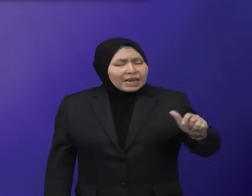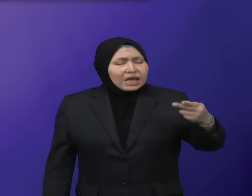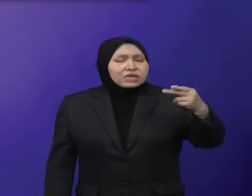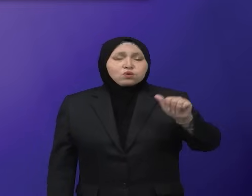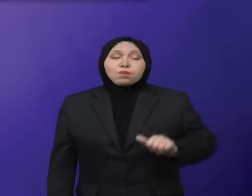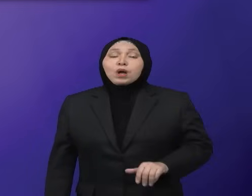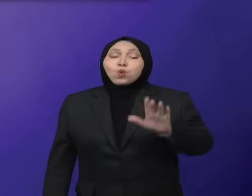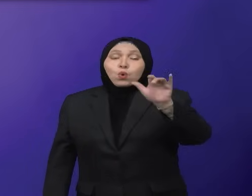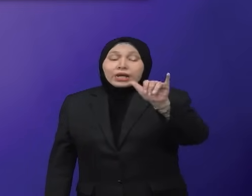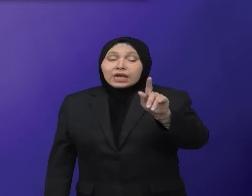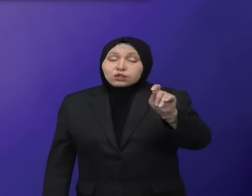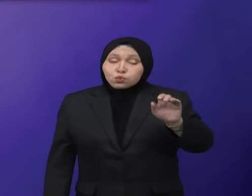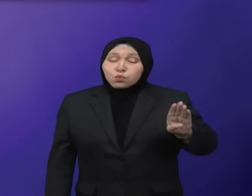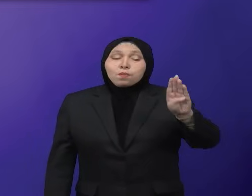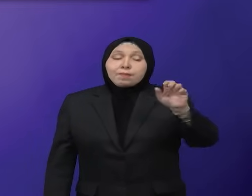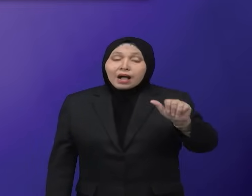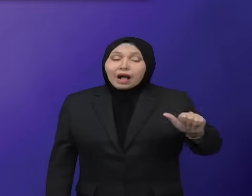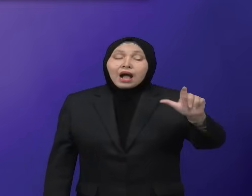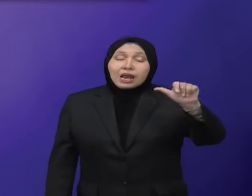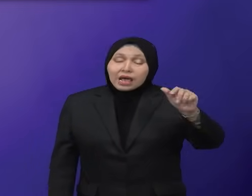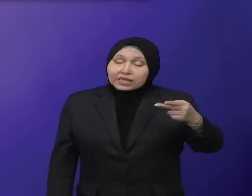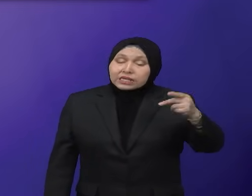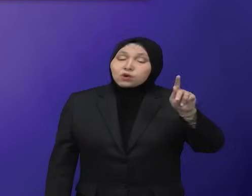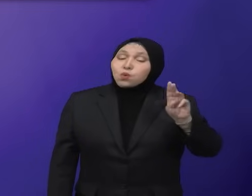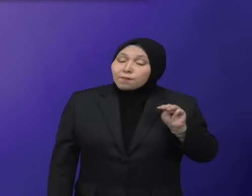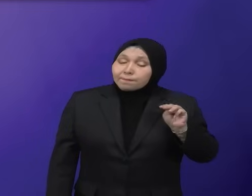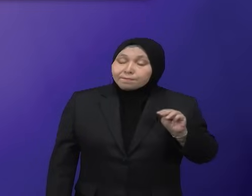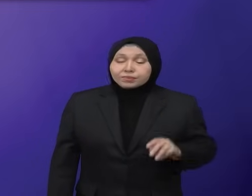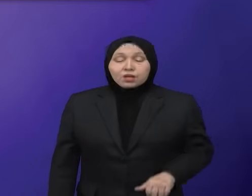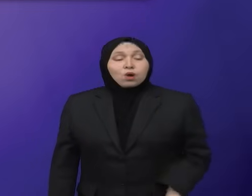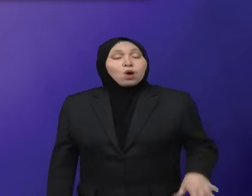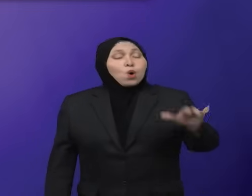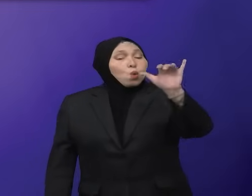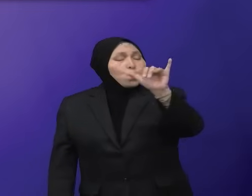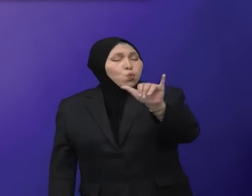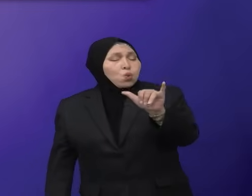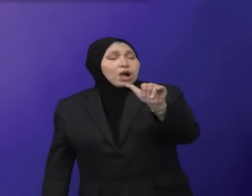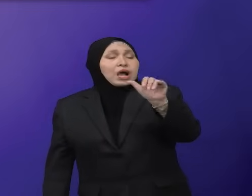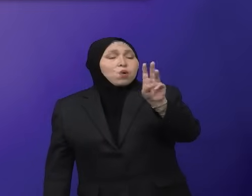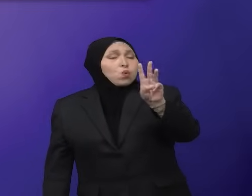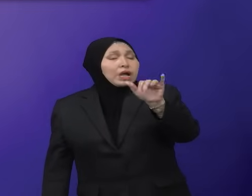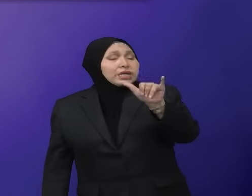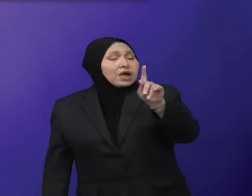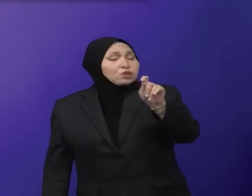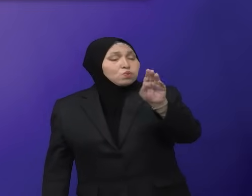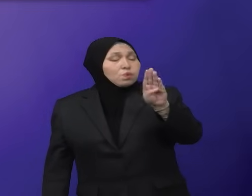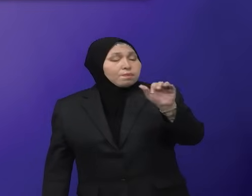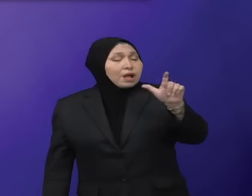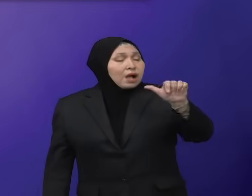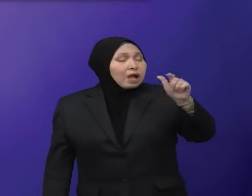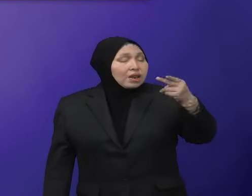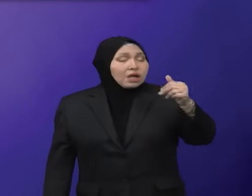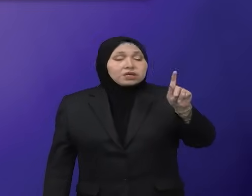alaikum. Wa yatuba alaikum. Wa yatuba. yatuba